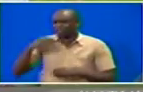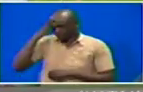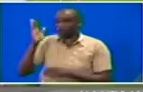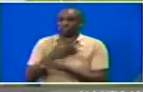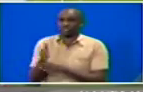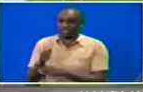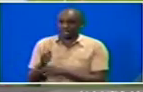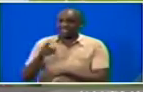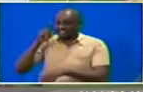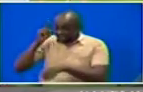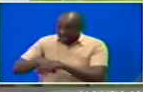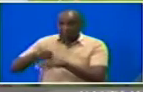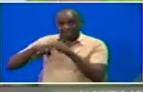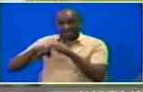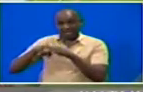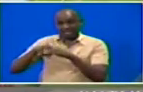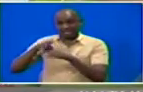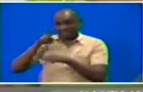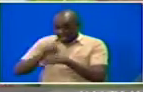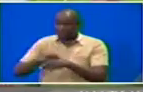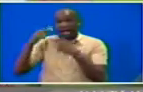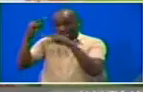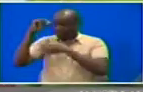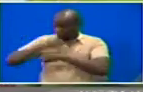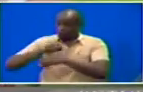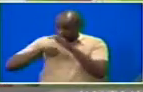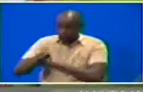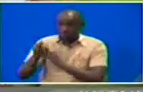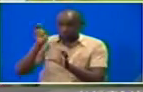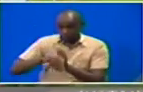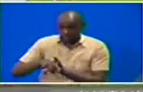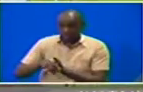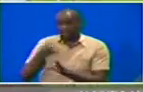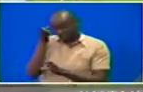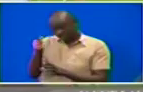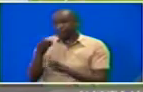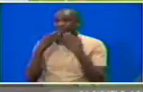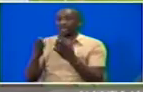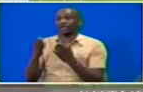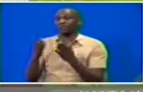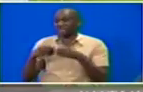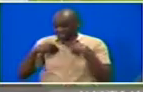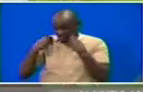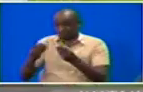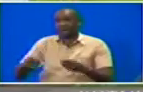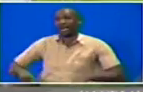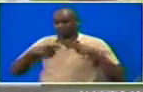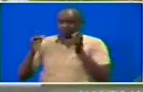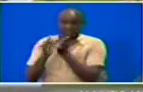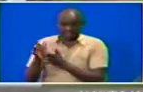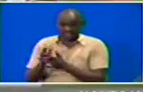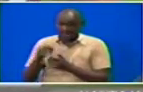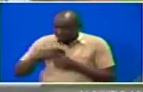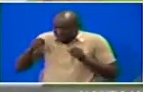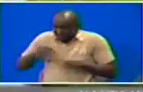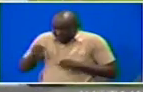nilipoingia hivi katika niseme high school, nikapeana maisha yangu kwa Yesu, na nilikuwa